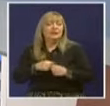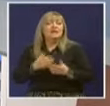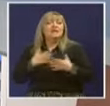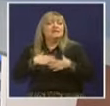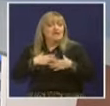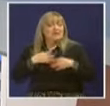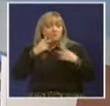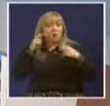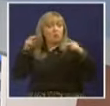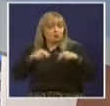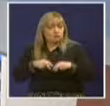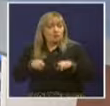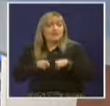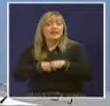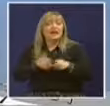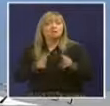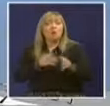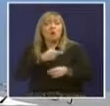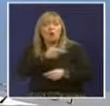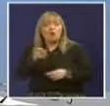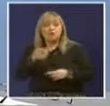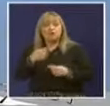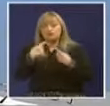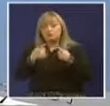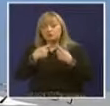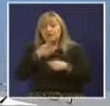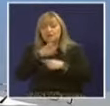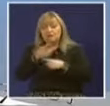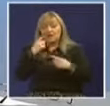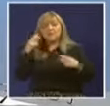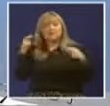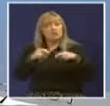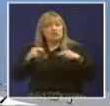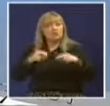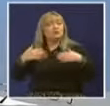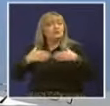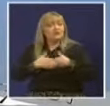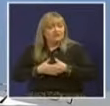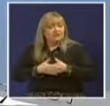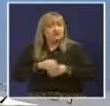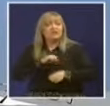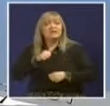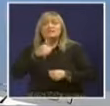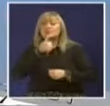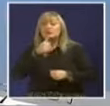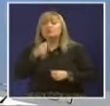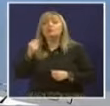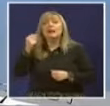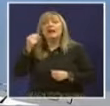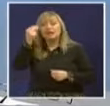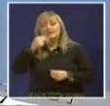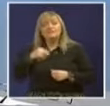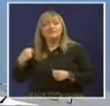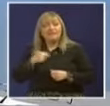и както и гражданите споделиха в репортажа, да се контролира и вечер, и събота, и неделя, когато наистина самите граждани